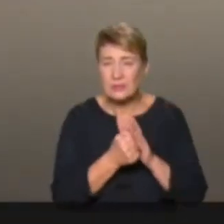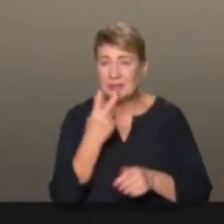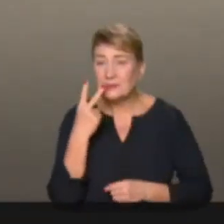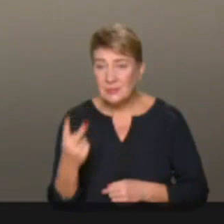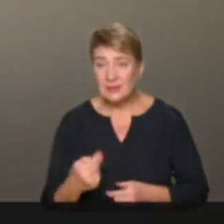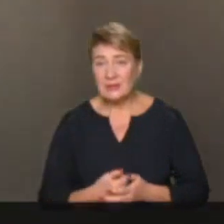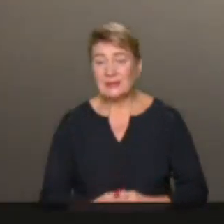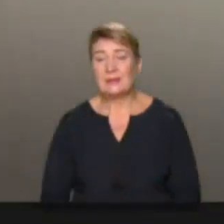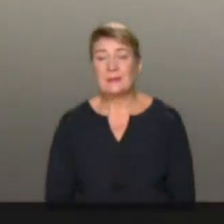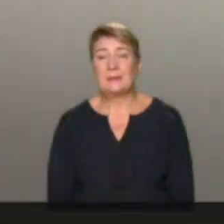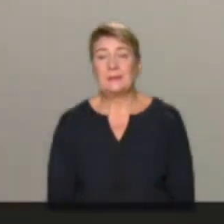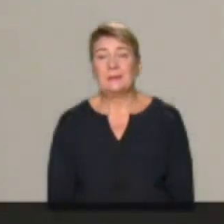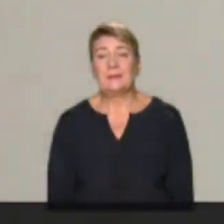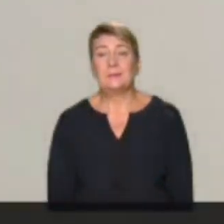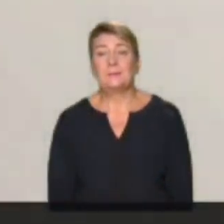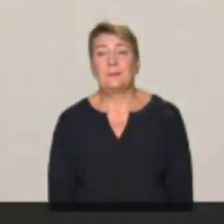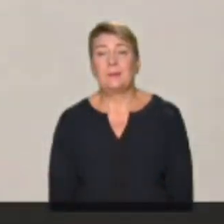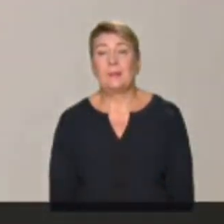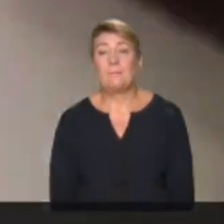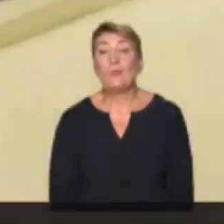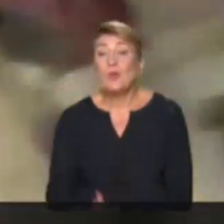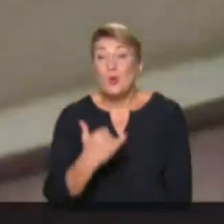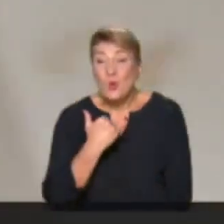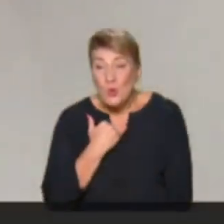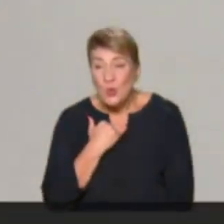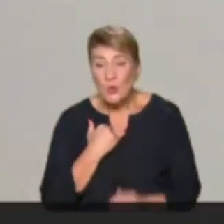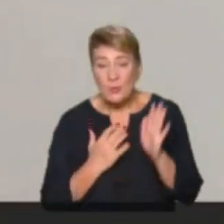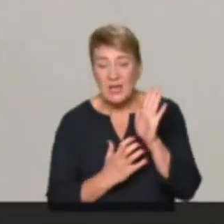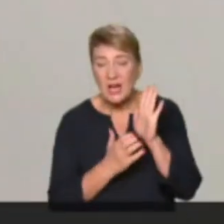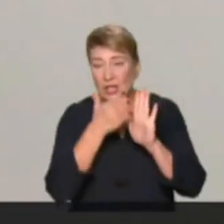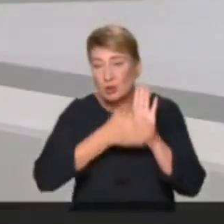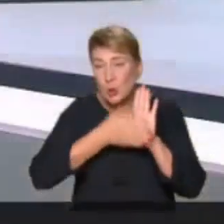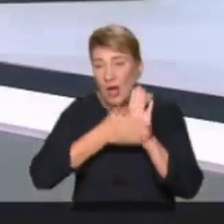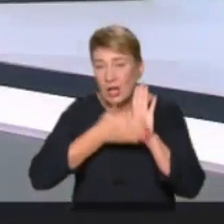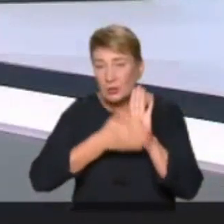это? У меня штукатурка в доме посыпалась.